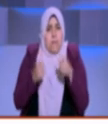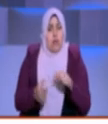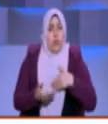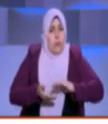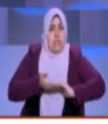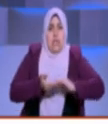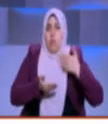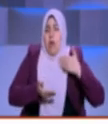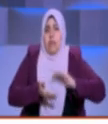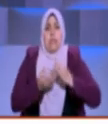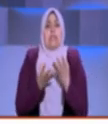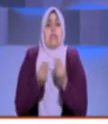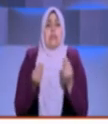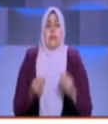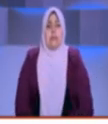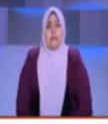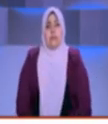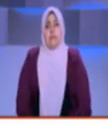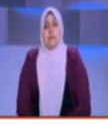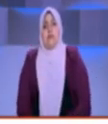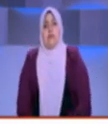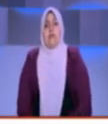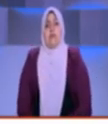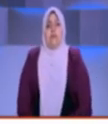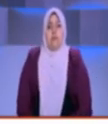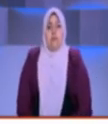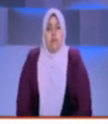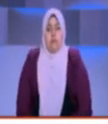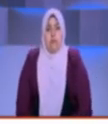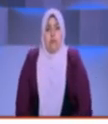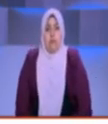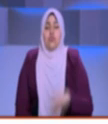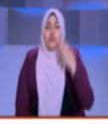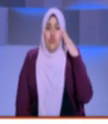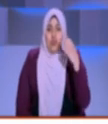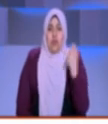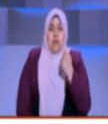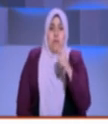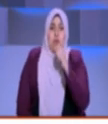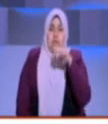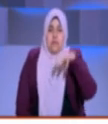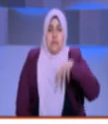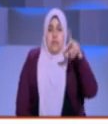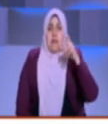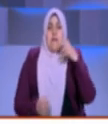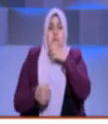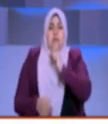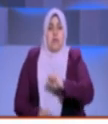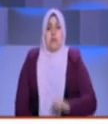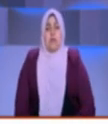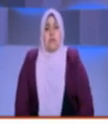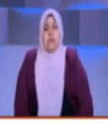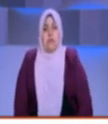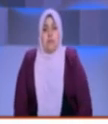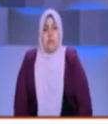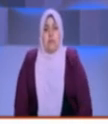العلمانية وتحديد مسؤولياتهم والقيام بمسؤولياتهم تجاه الدولة الفرنسية. شكرا جزيلا لك مراسلنا من مدينة مارسيليا في الجنوب الفرنسي خالد